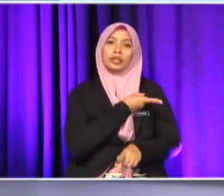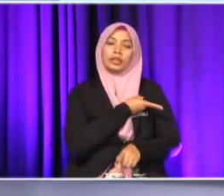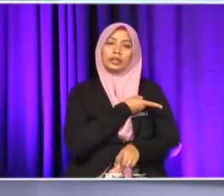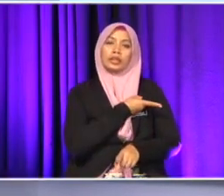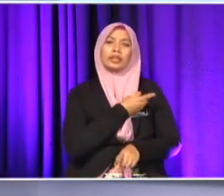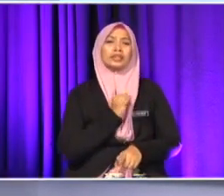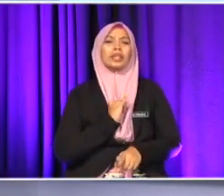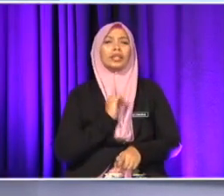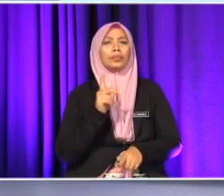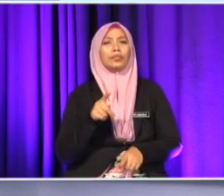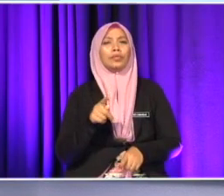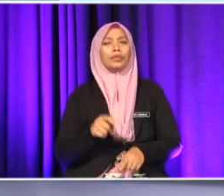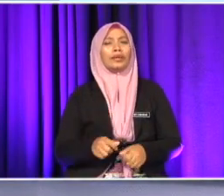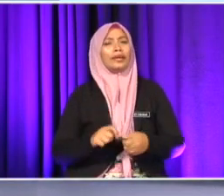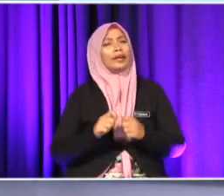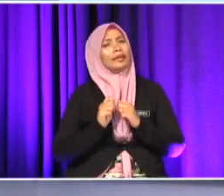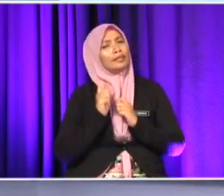saya pun agak cemelang sebenarnya